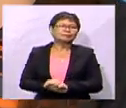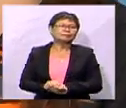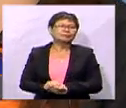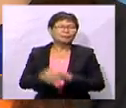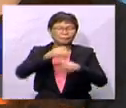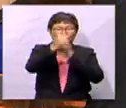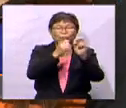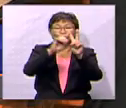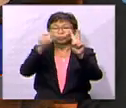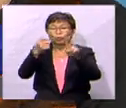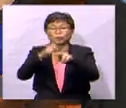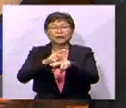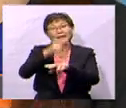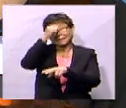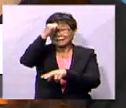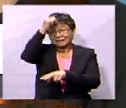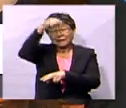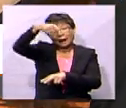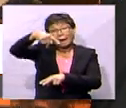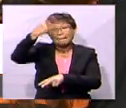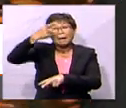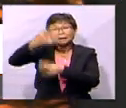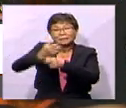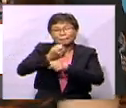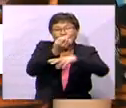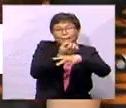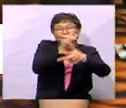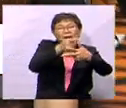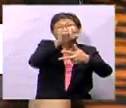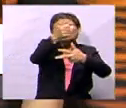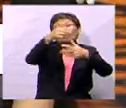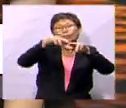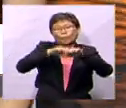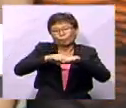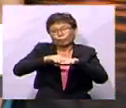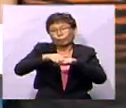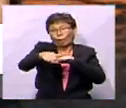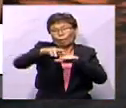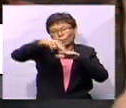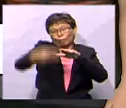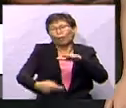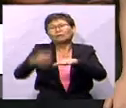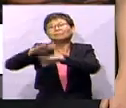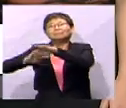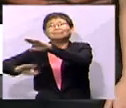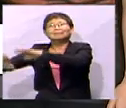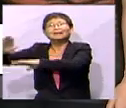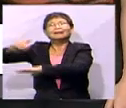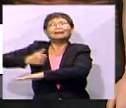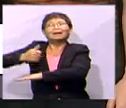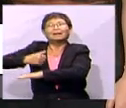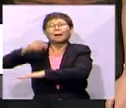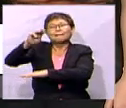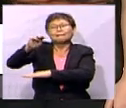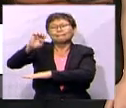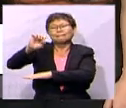Pada 2010 di New Delhi, Pandan Lela berjaya meraih emas acara 10 meter platform sebelum kecundang di tangan penerjun Kanada